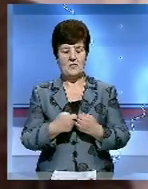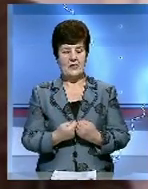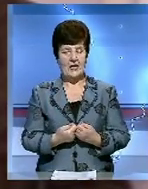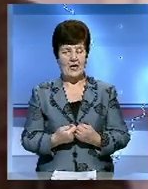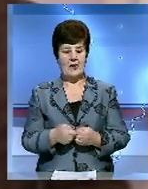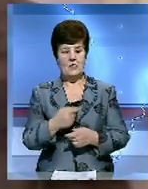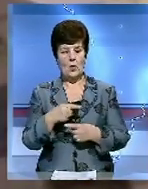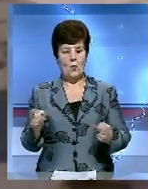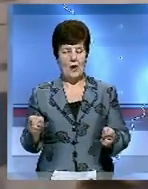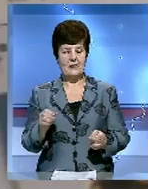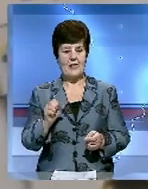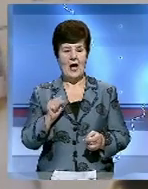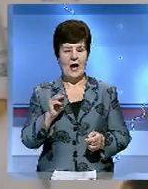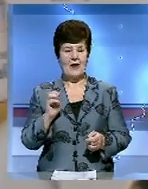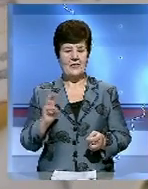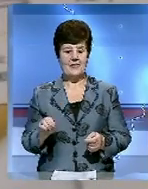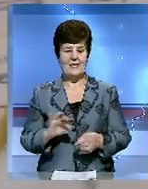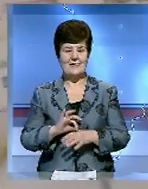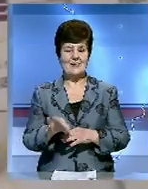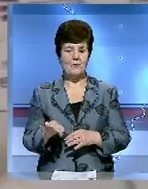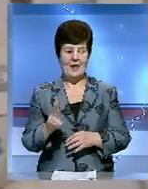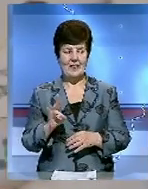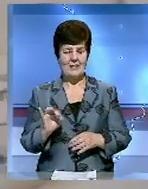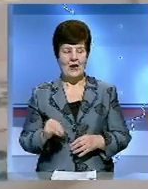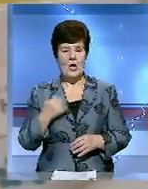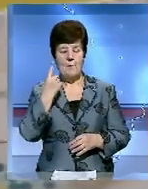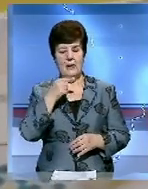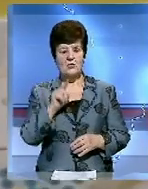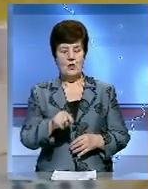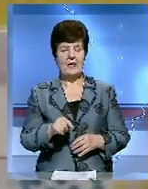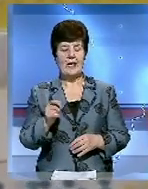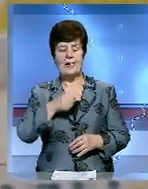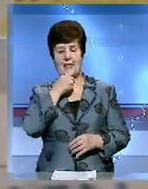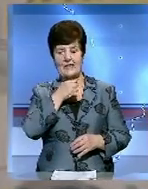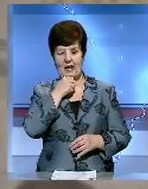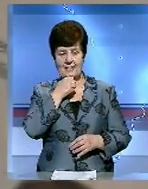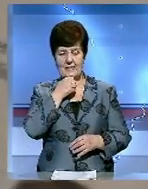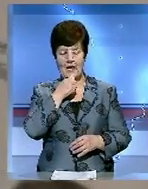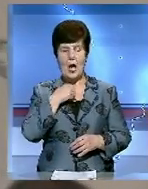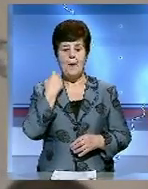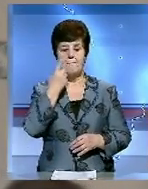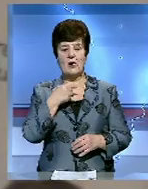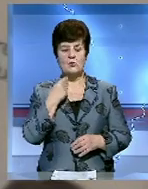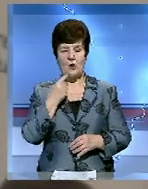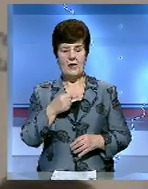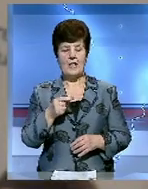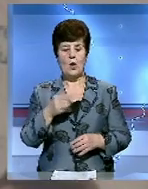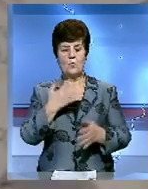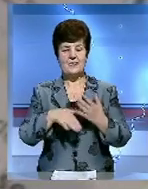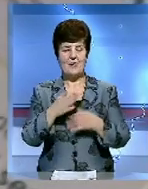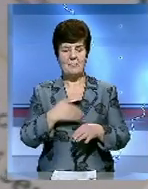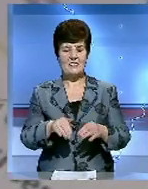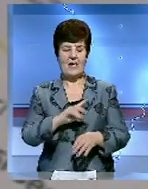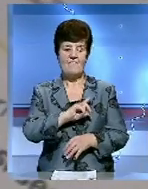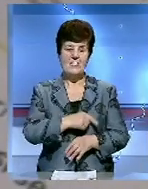acte de discriminare persoanele în ietate, persoanele cu dizabilități fizice și persoanele